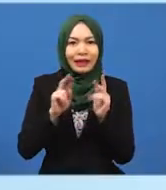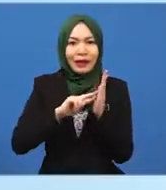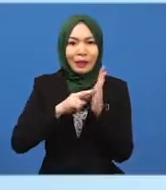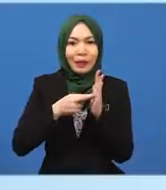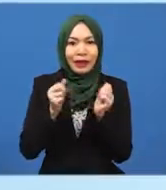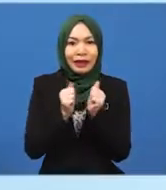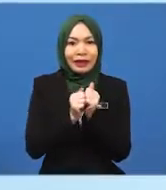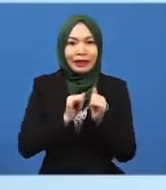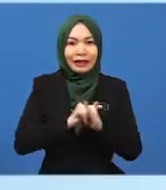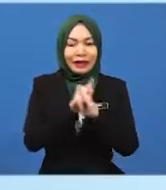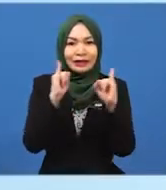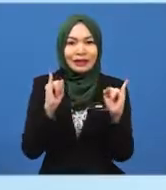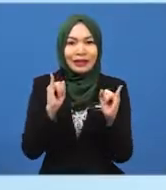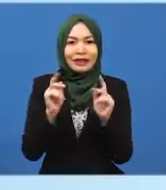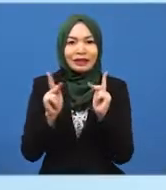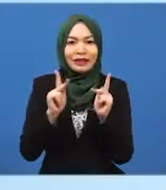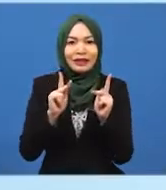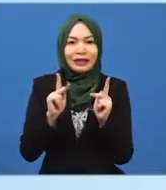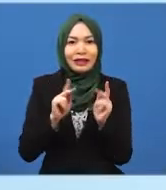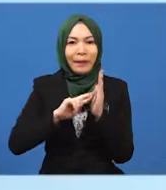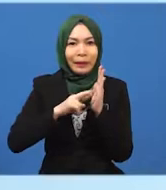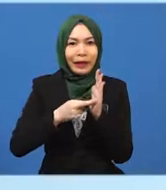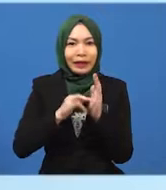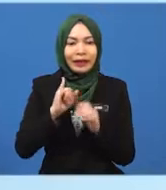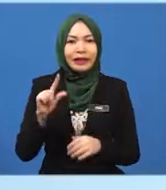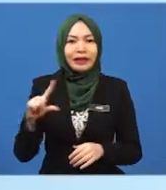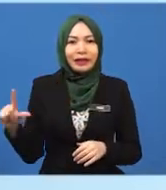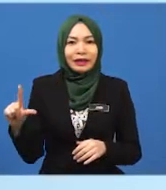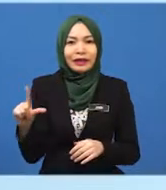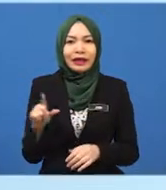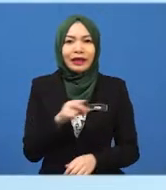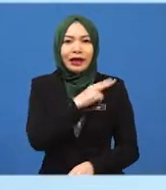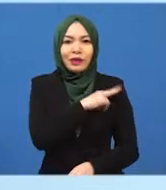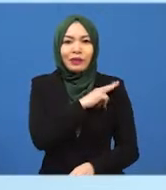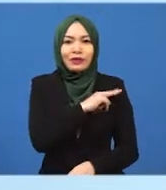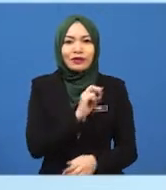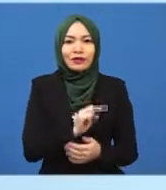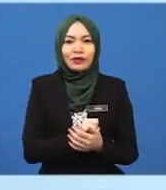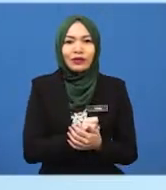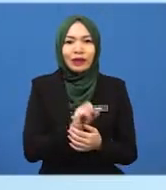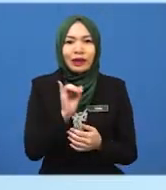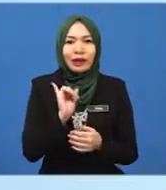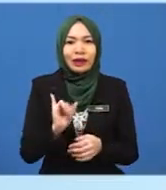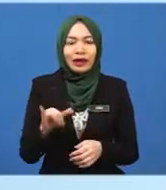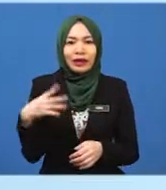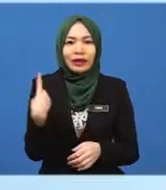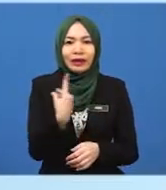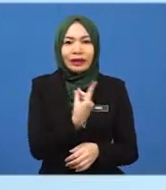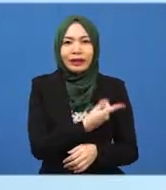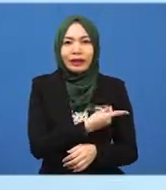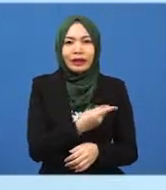Kata pemberi ialah unsur yang digunakan untuk